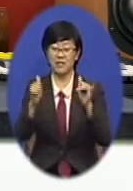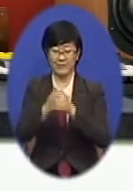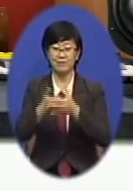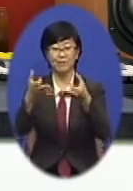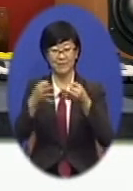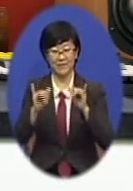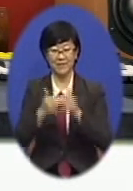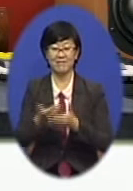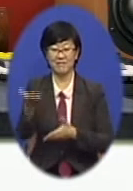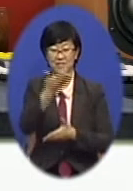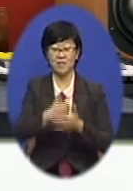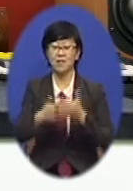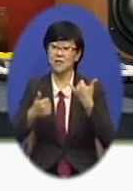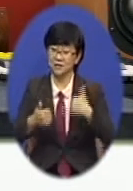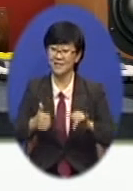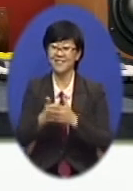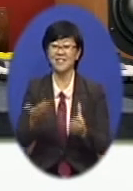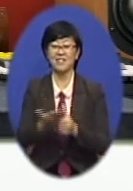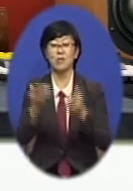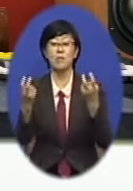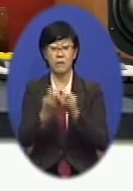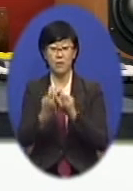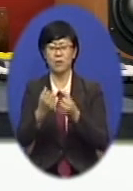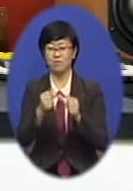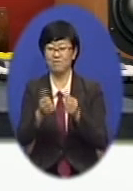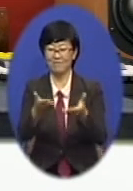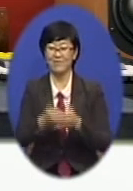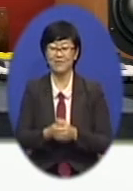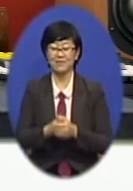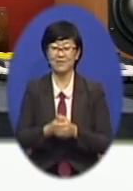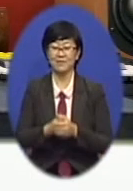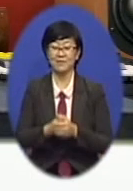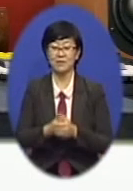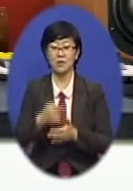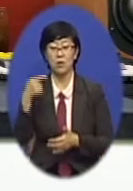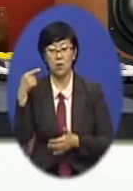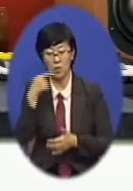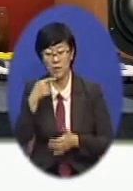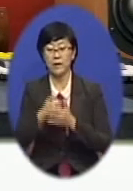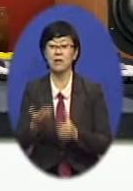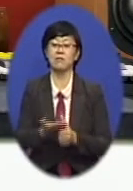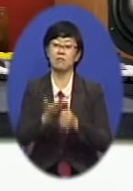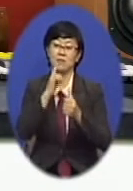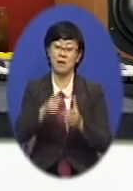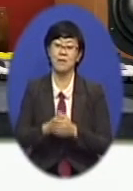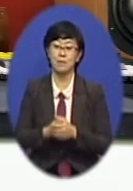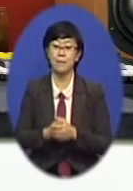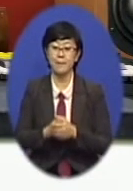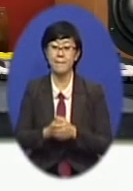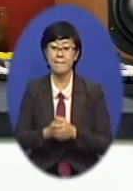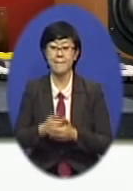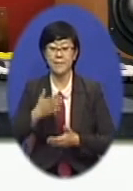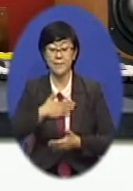위해서 자 자식은 이렇게 키워야 됩니다 하고 조언 한번 해주세요. 엄하게 키워야 돼요 아이들은. 내가